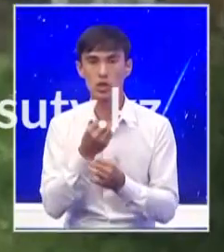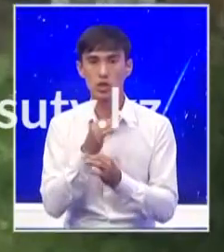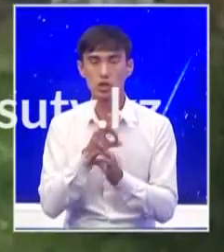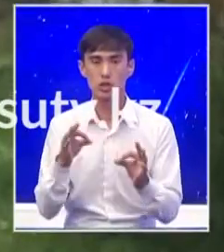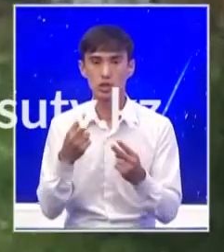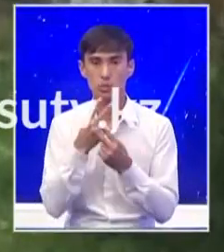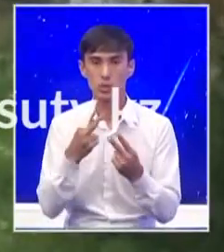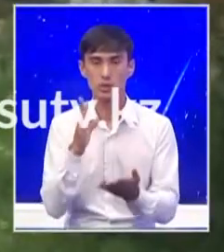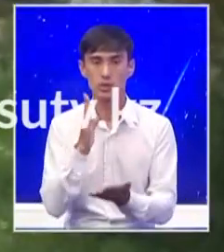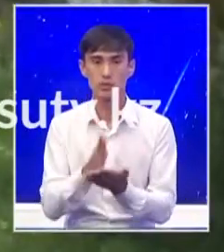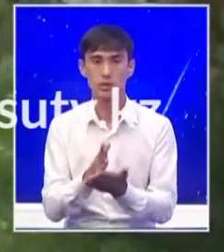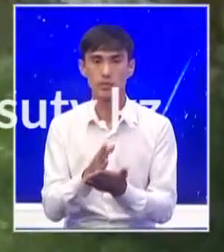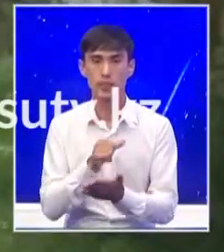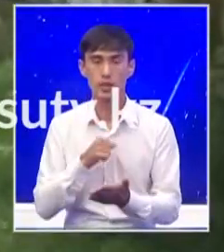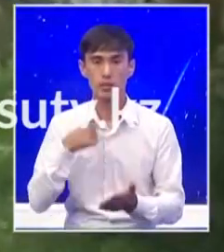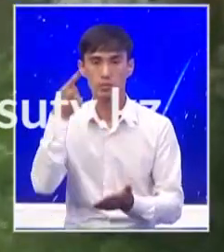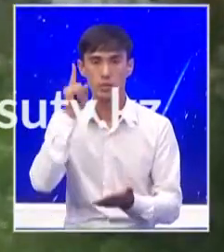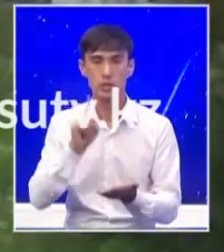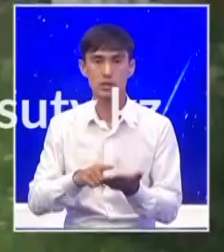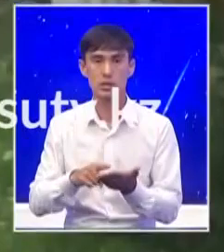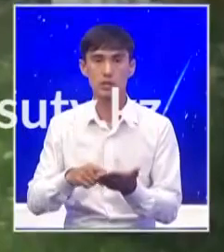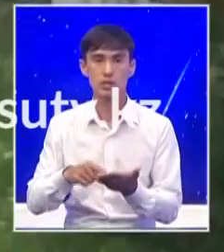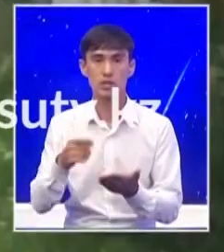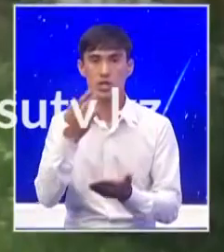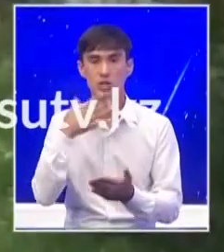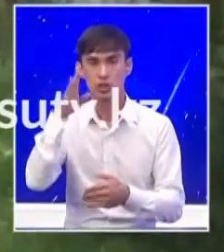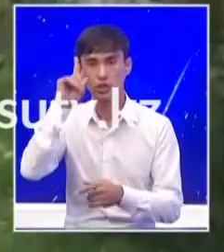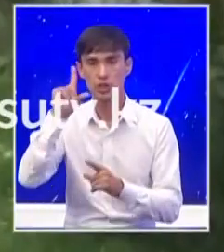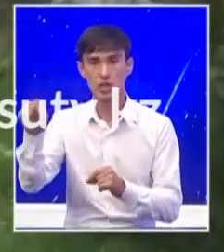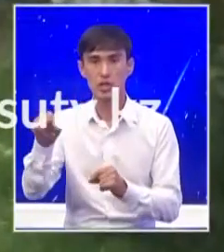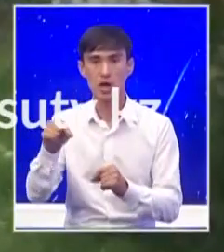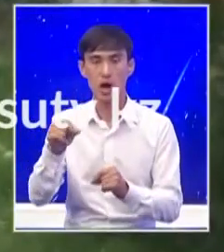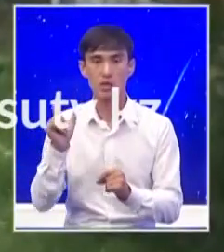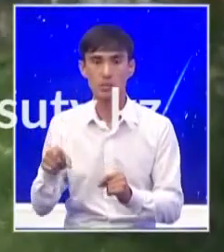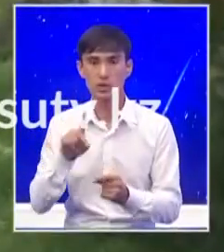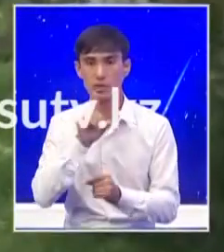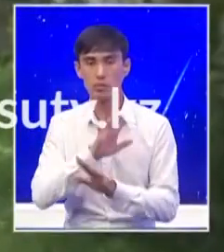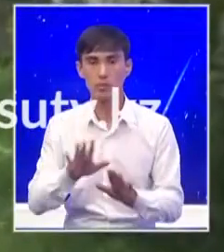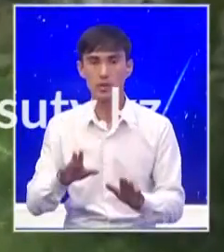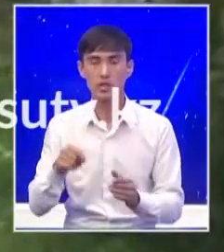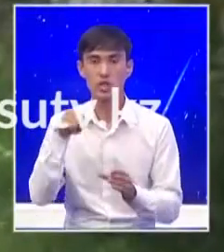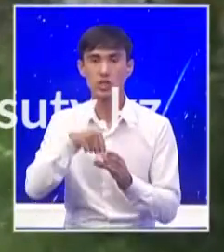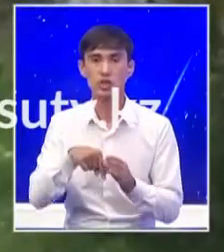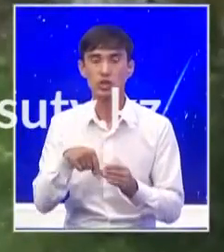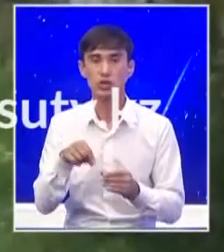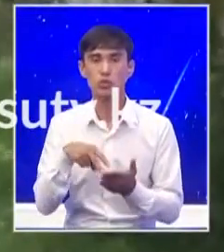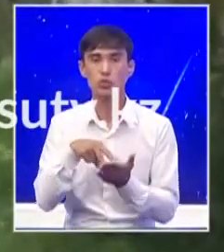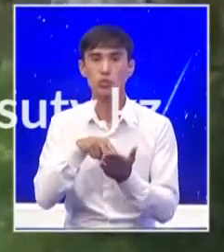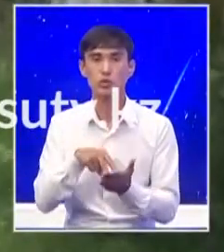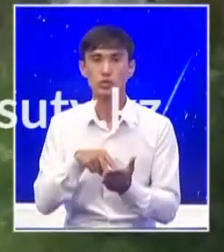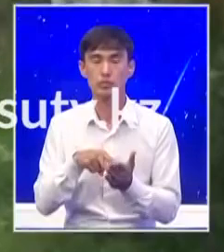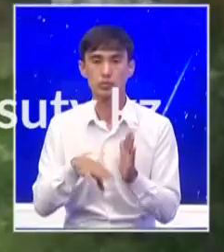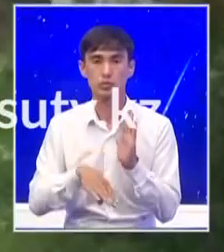көрсетуде. Өйткені енді өздеріңіз білесіздер, көп шетелге азаматтар қазір шыға бермейді. Ішкі туризм орысша айтқанда приоритет дейді